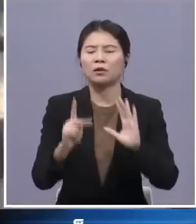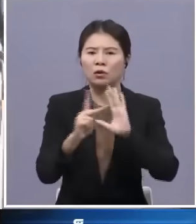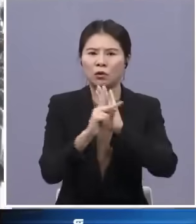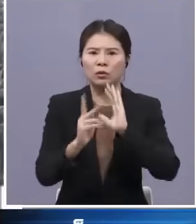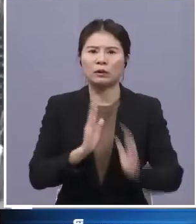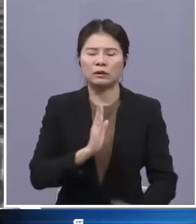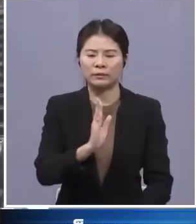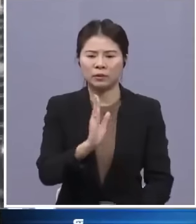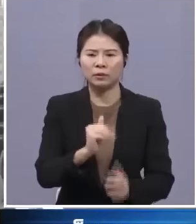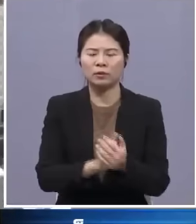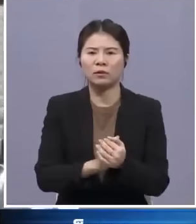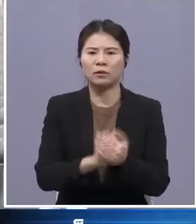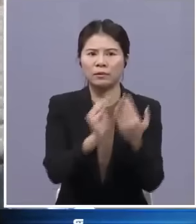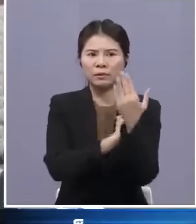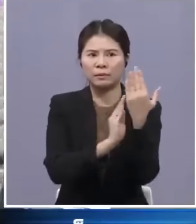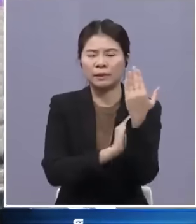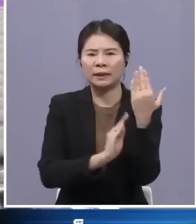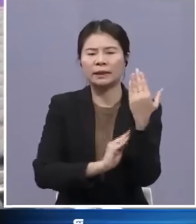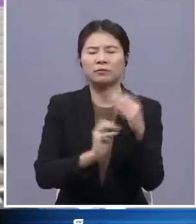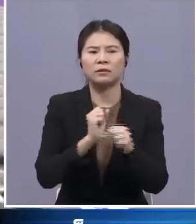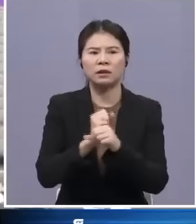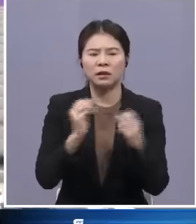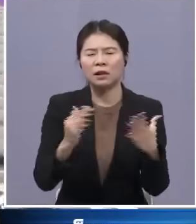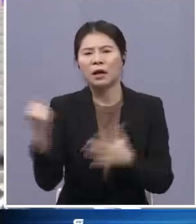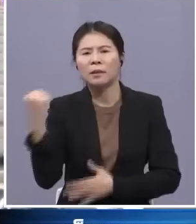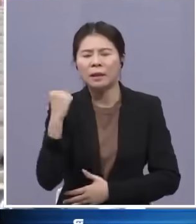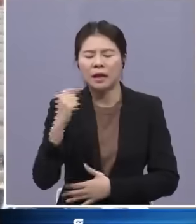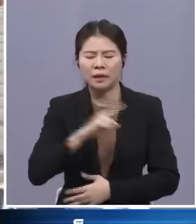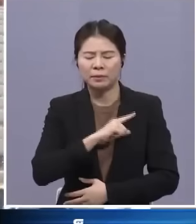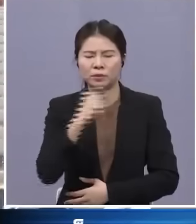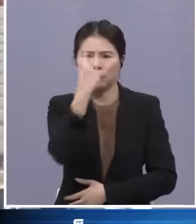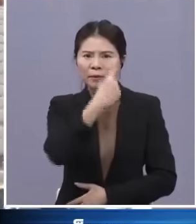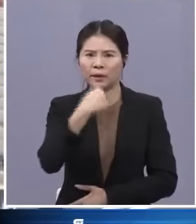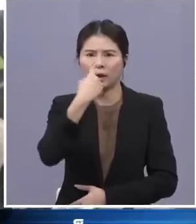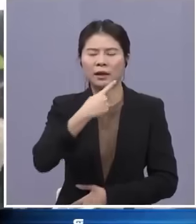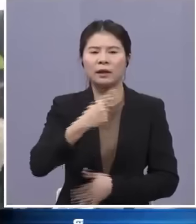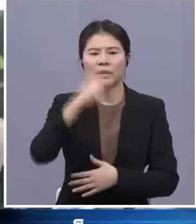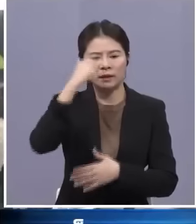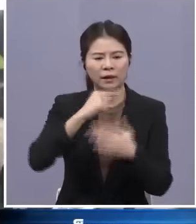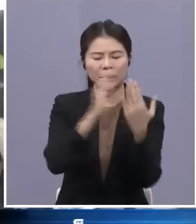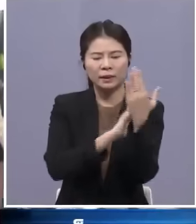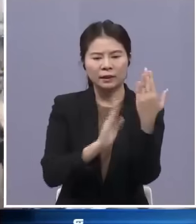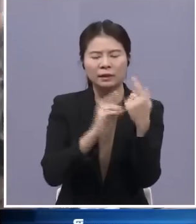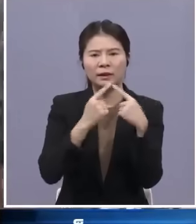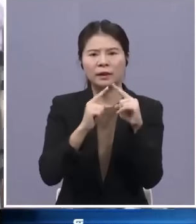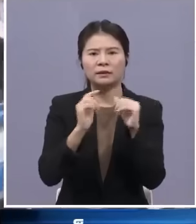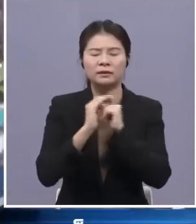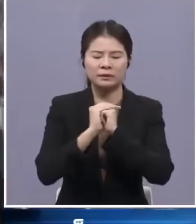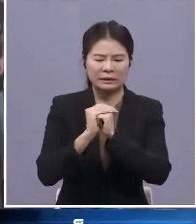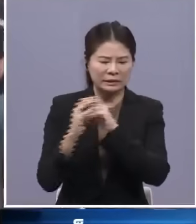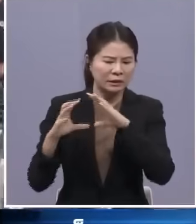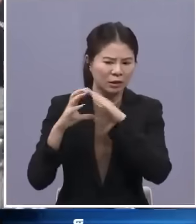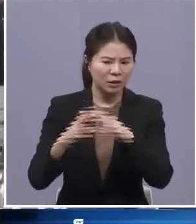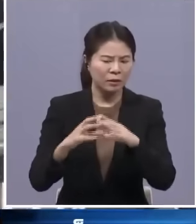ข้ามาแบบนี้มันเกินไปไหมมันเกินอำนาจหน้าที ่ครับ ของชาตินั้นหรือเปล่าด้วยอ่ะ คราวนี้ BBC เขารายง